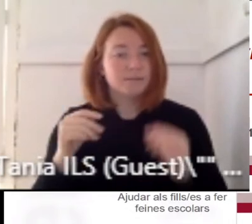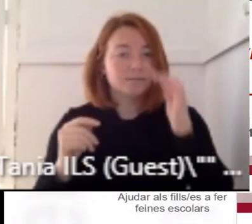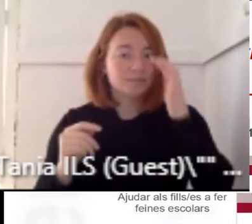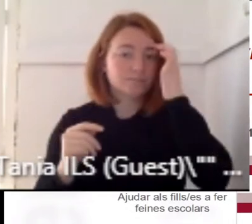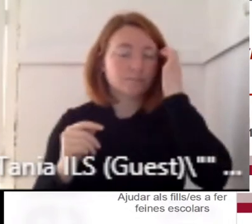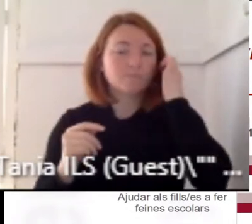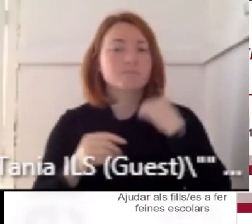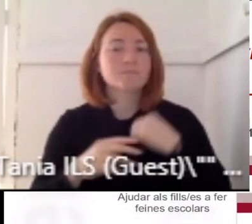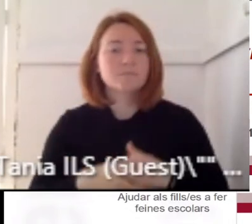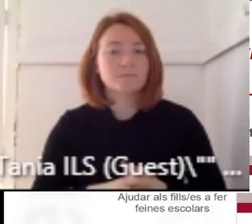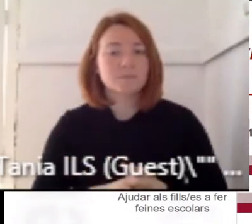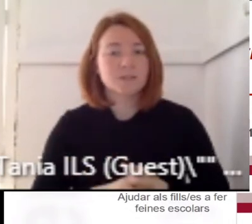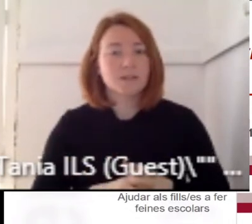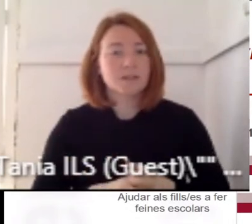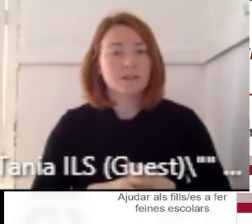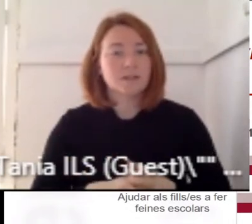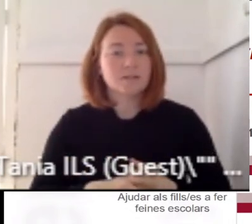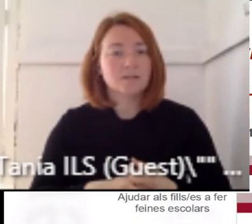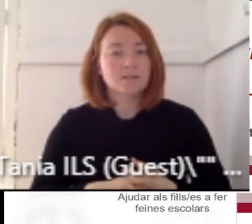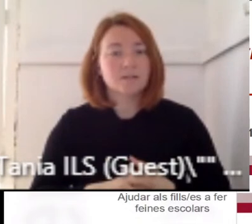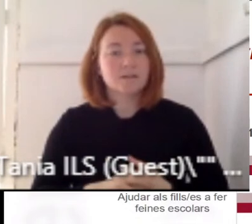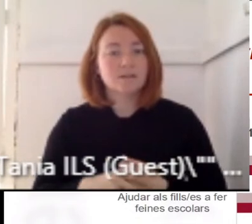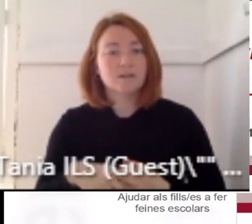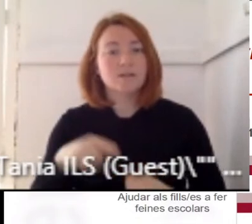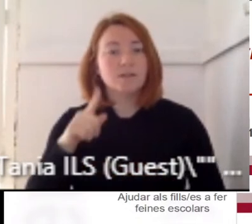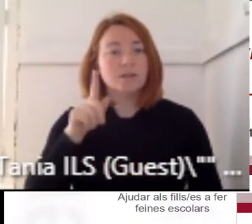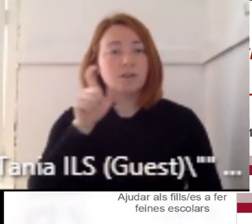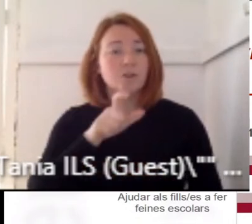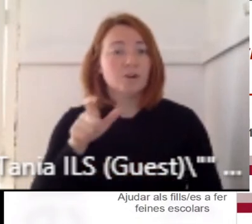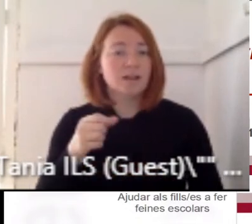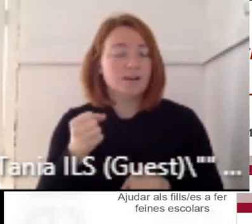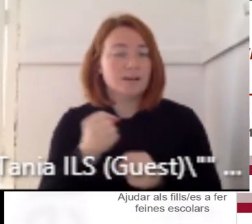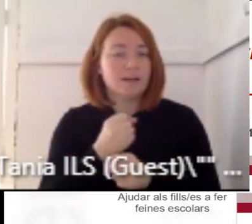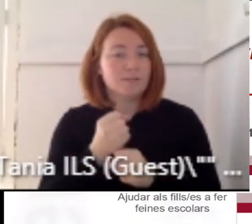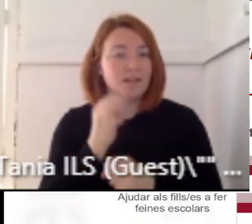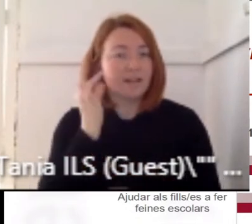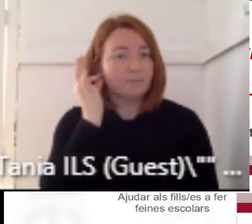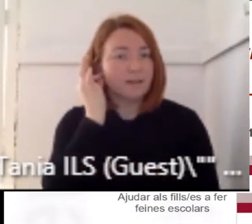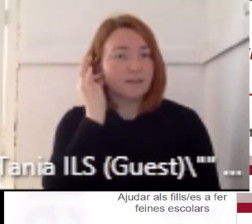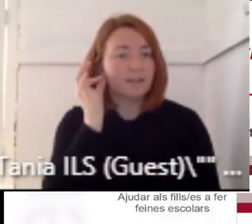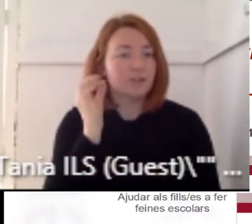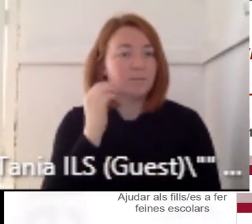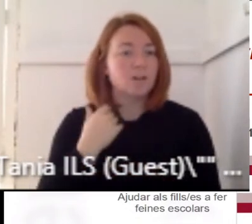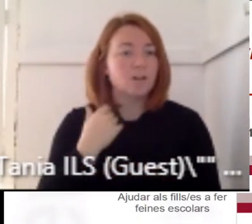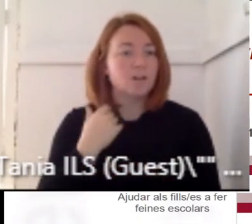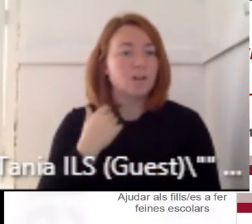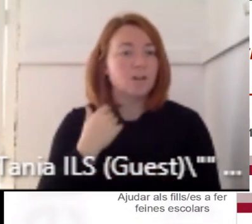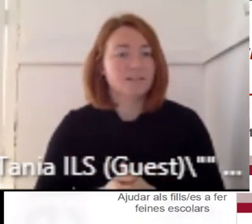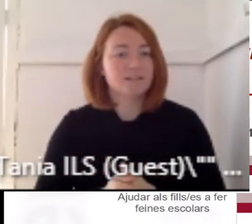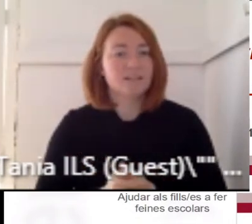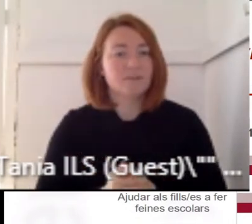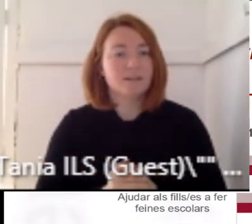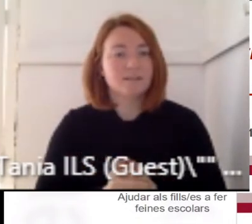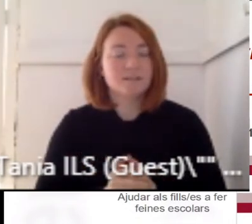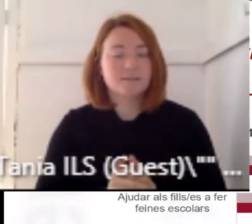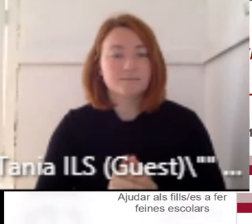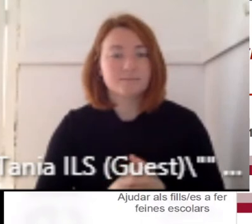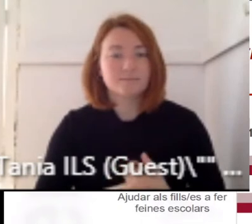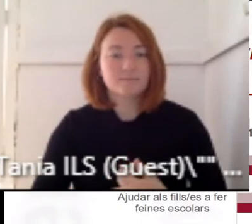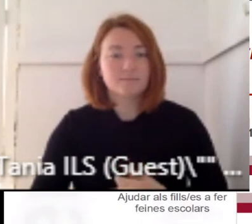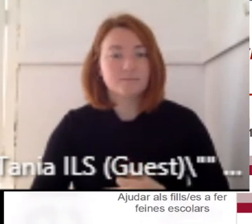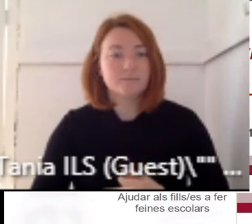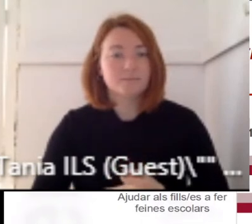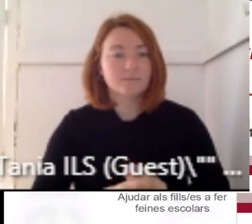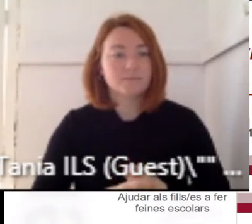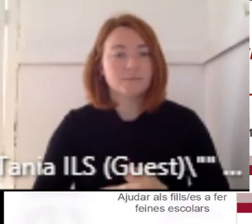i filles. I els homes, per altra banda, han dedicat més temps a activitats com, per exemple, anar a comprar en un